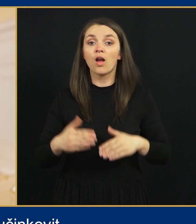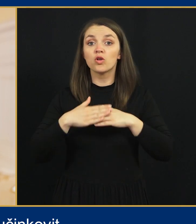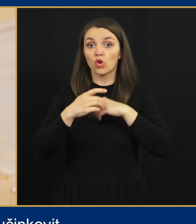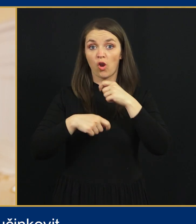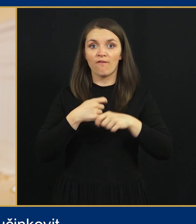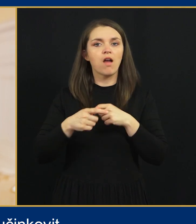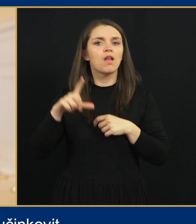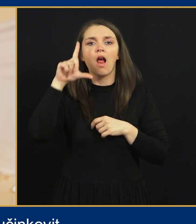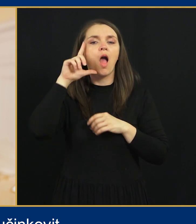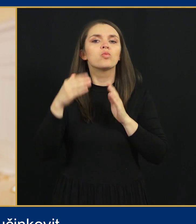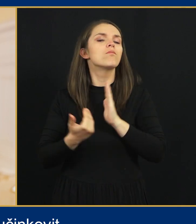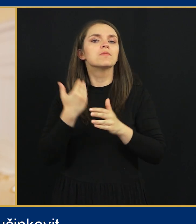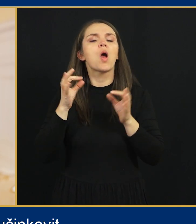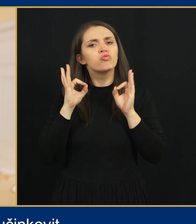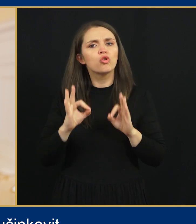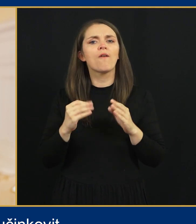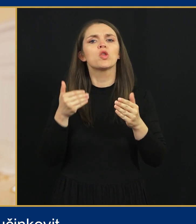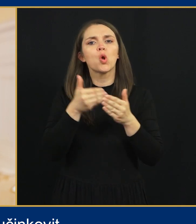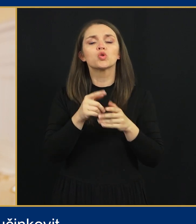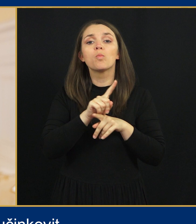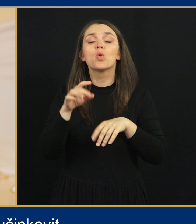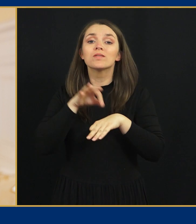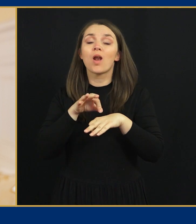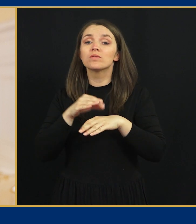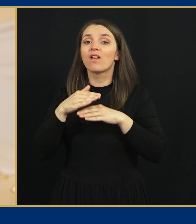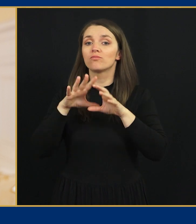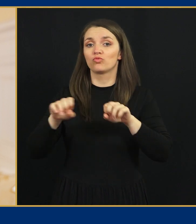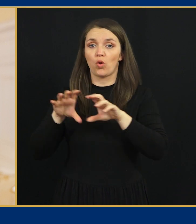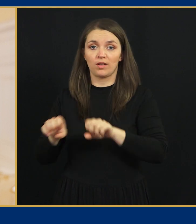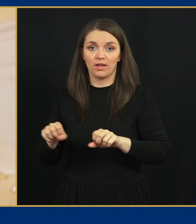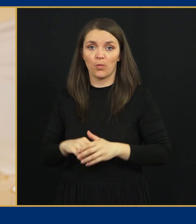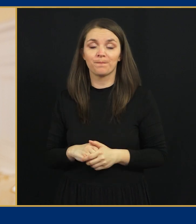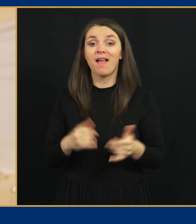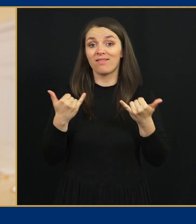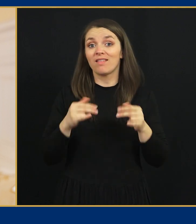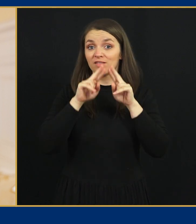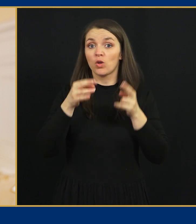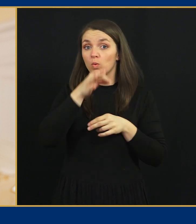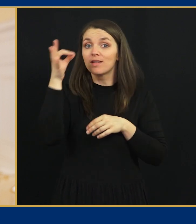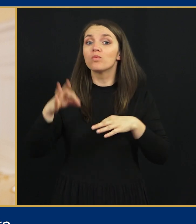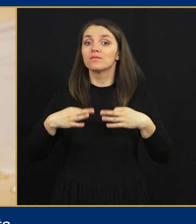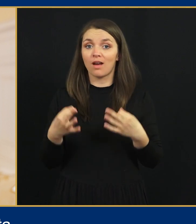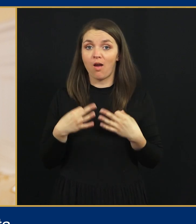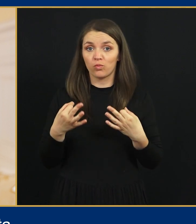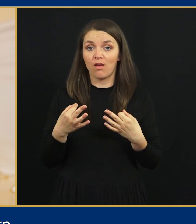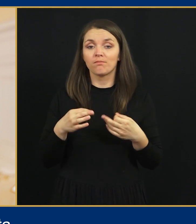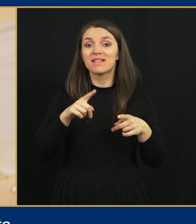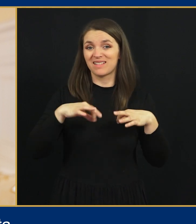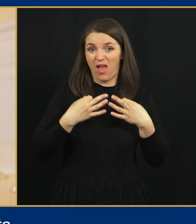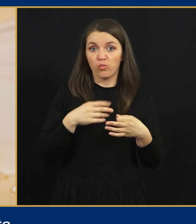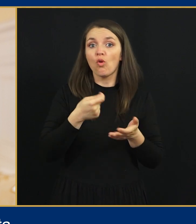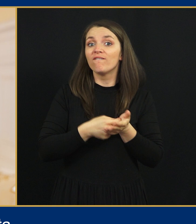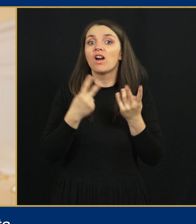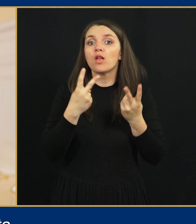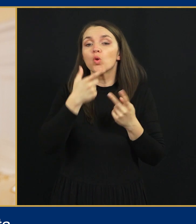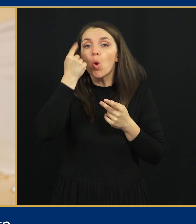Sodelovanje je ključ za učinkovit dostop do zdravstvenih storitev. Danes je Svetovni dan zdravja. Zdravje je